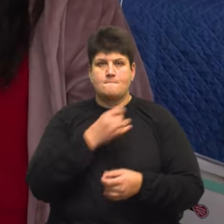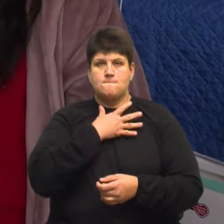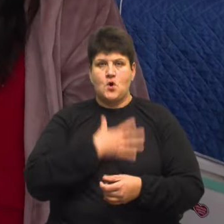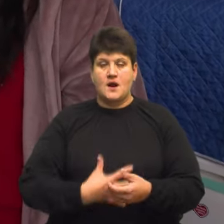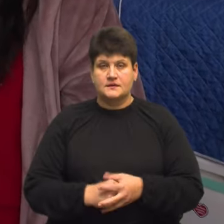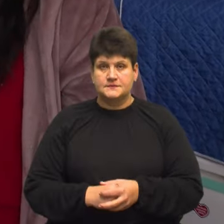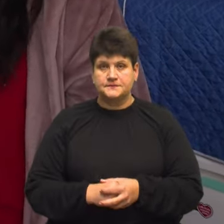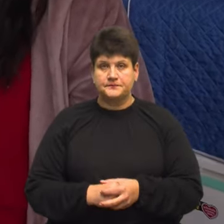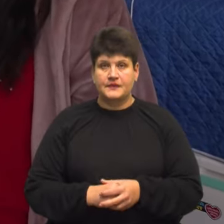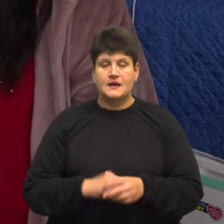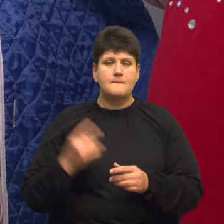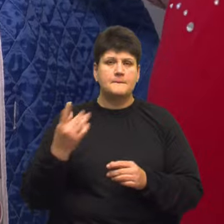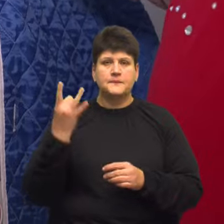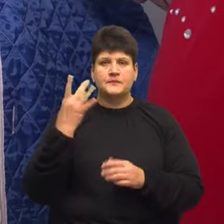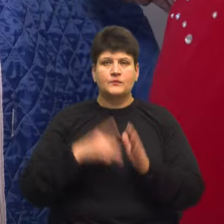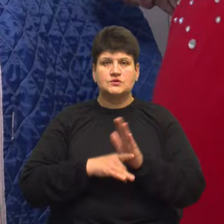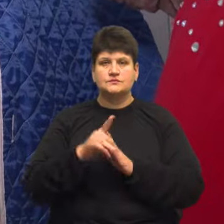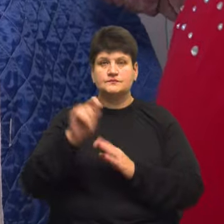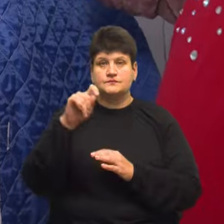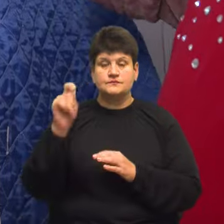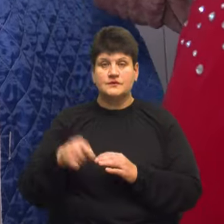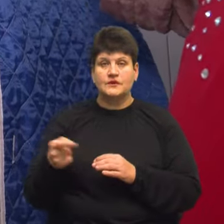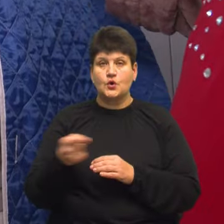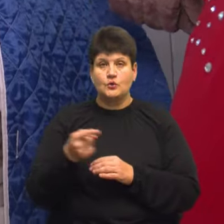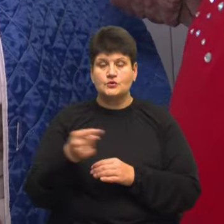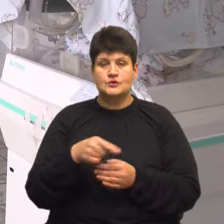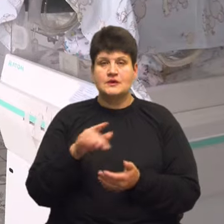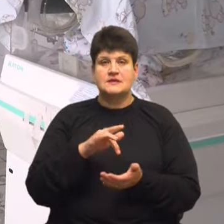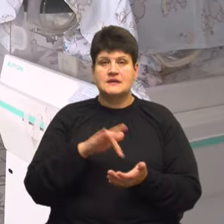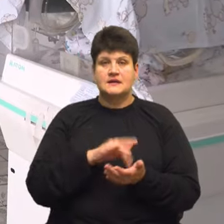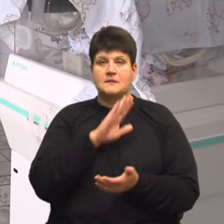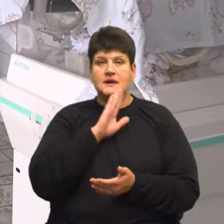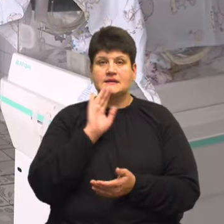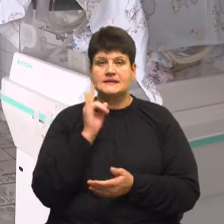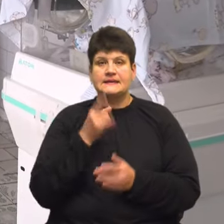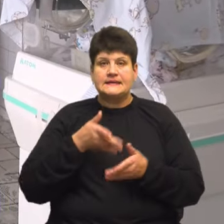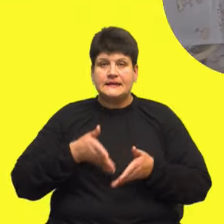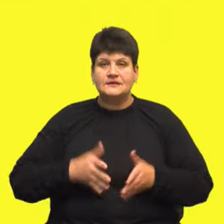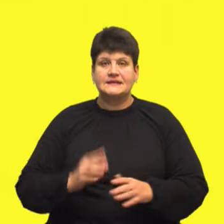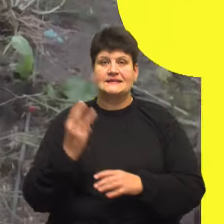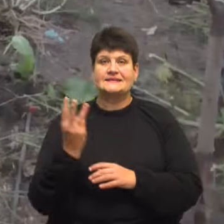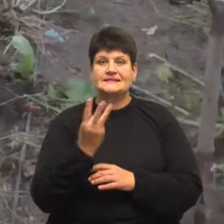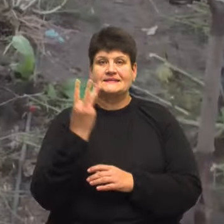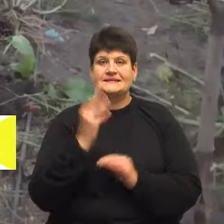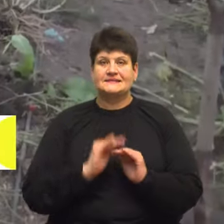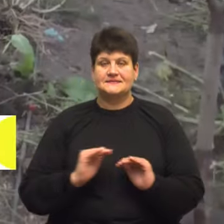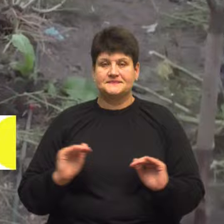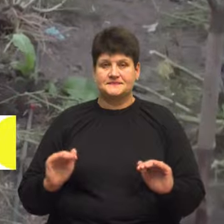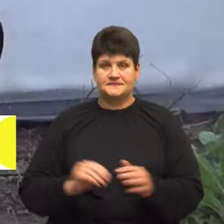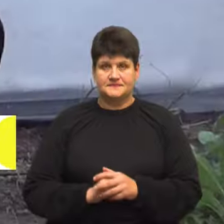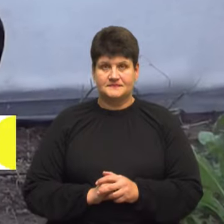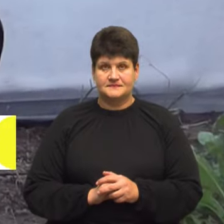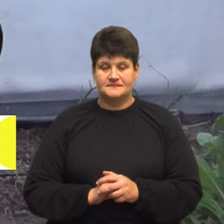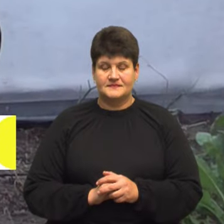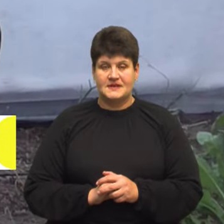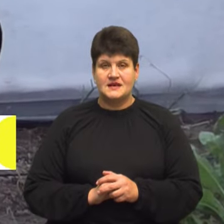Вперше від початку повномасштабного вторгнення у Тернопільському перинатальному центрі мати і дитина народила стрійня. За підозрою